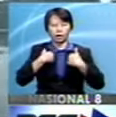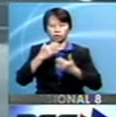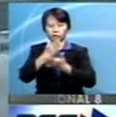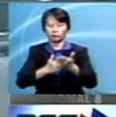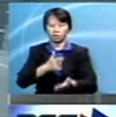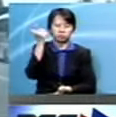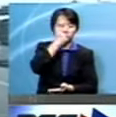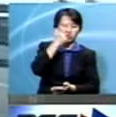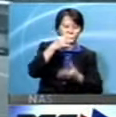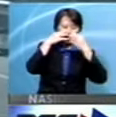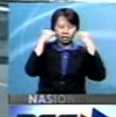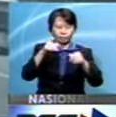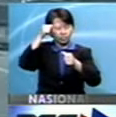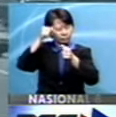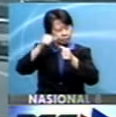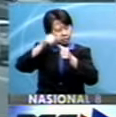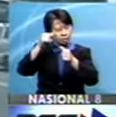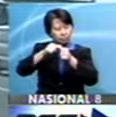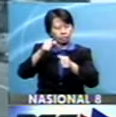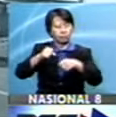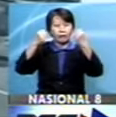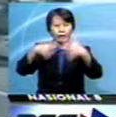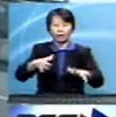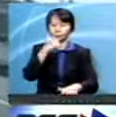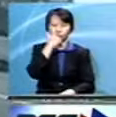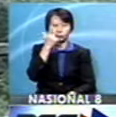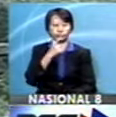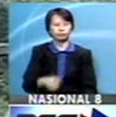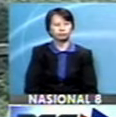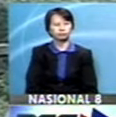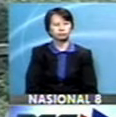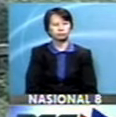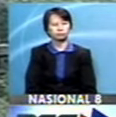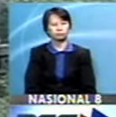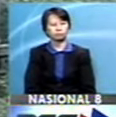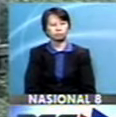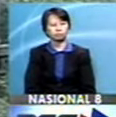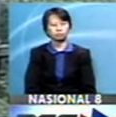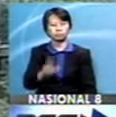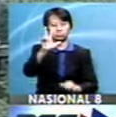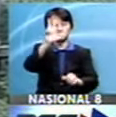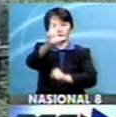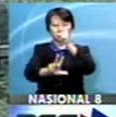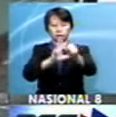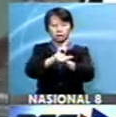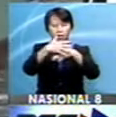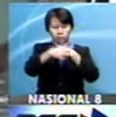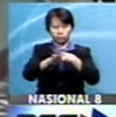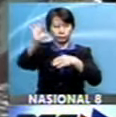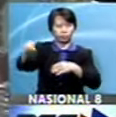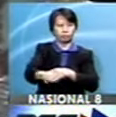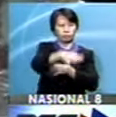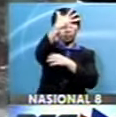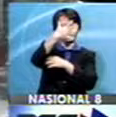tidak mahu membiarkan memori duka tersebut lenyap begitu sahaja. 3 tahun selepas tsunami, Kemani